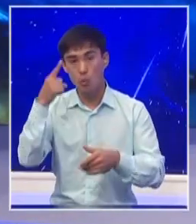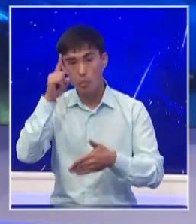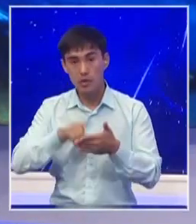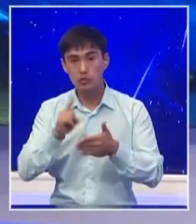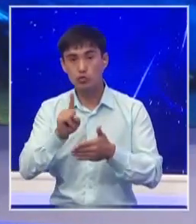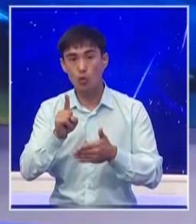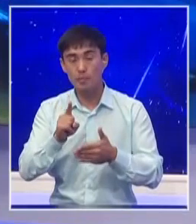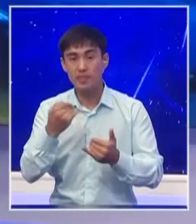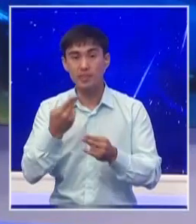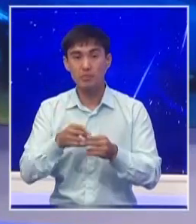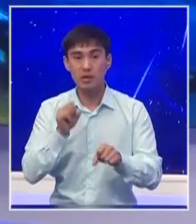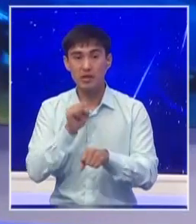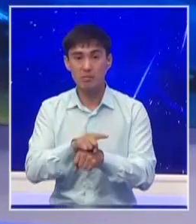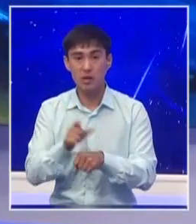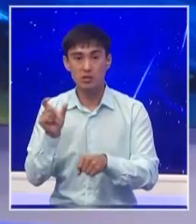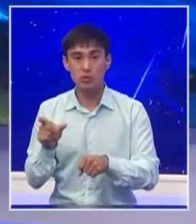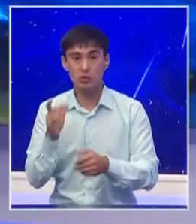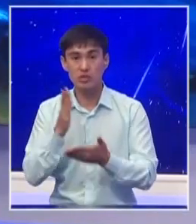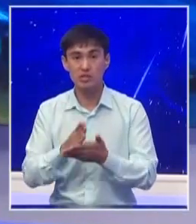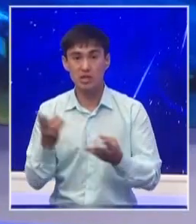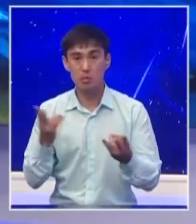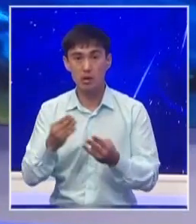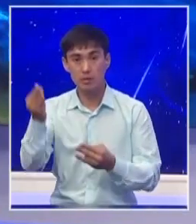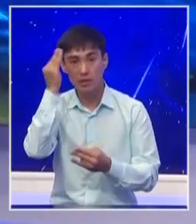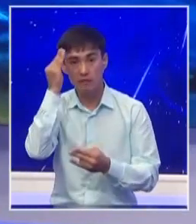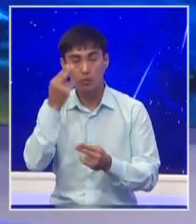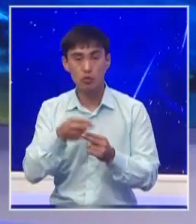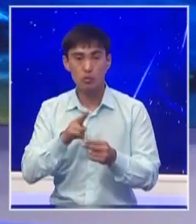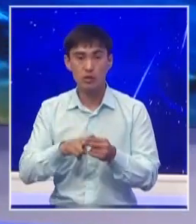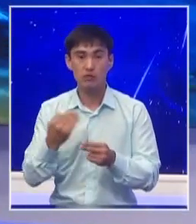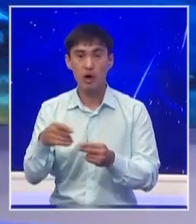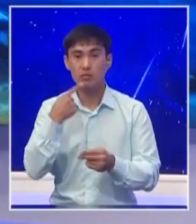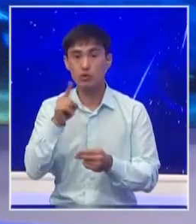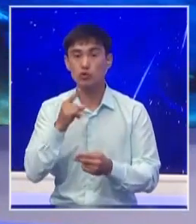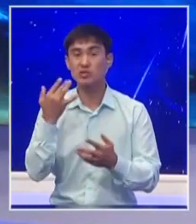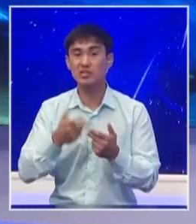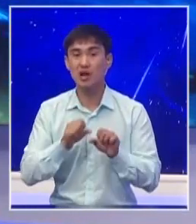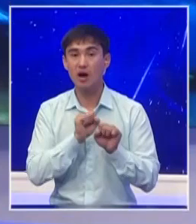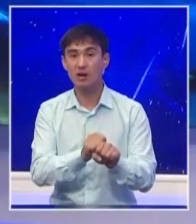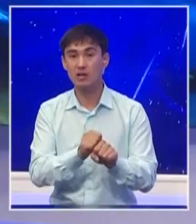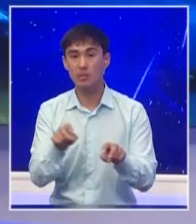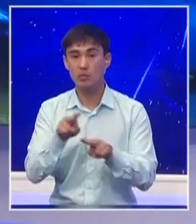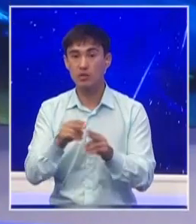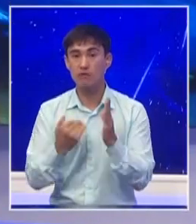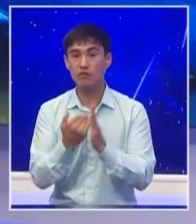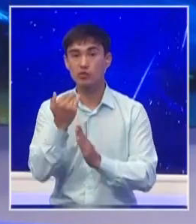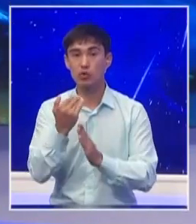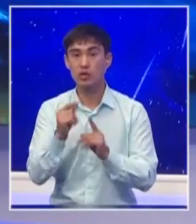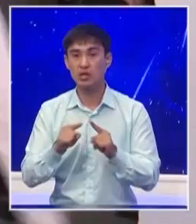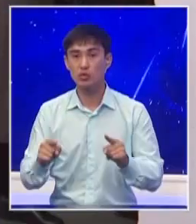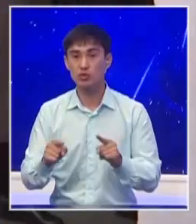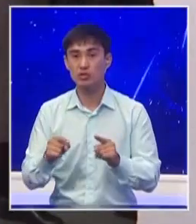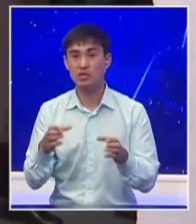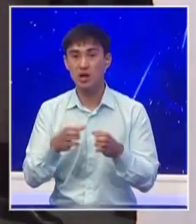том, что нанимаемый сотрудник обладает необходимыми навыками. Кроме того, он отметил, что среди охранников наблюдается высокая